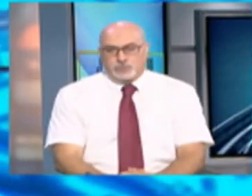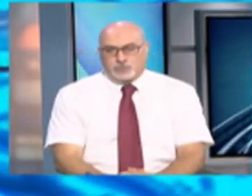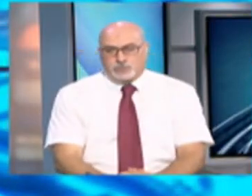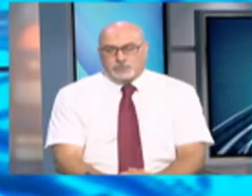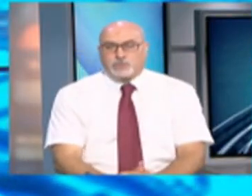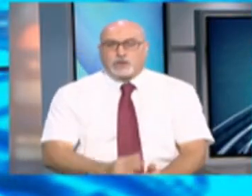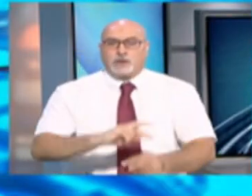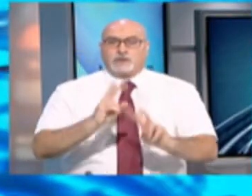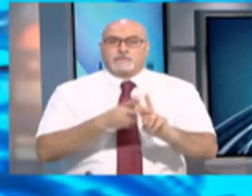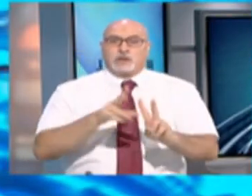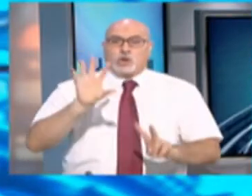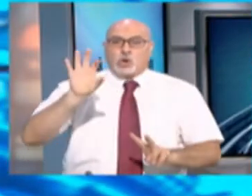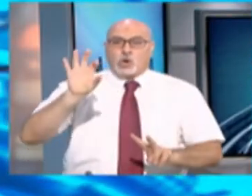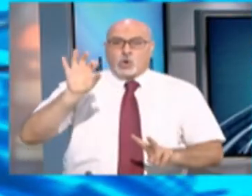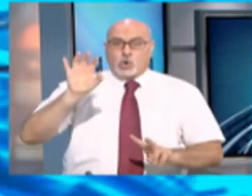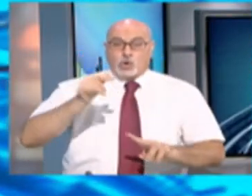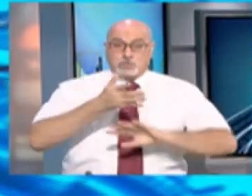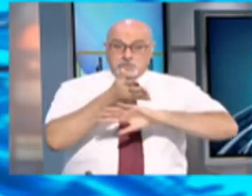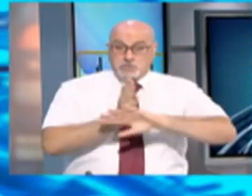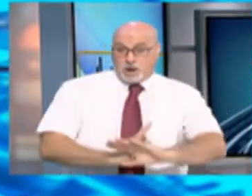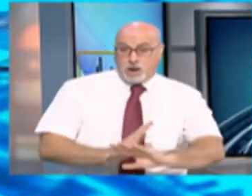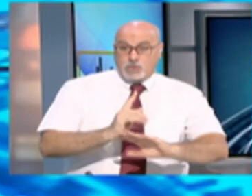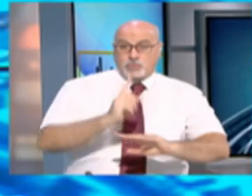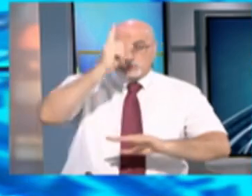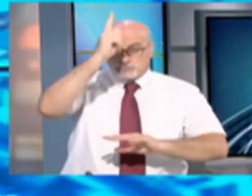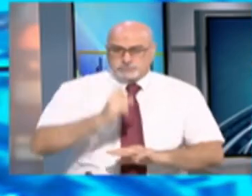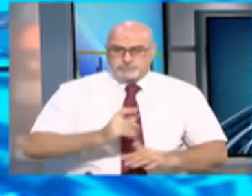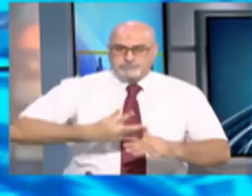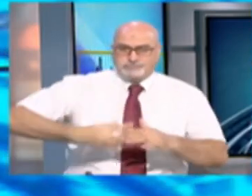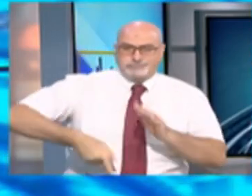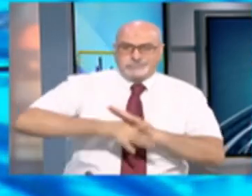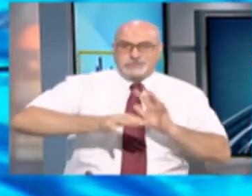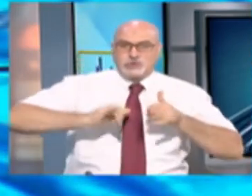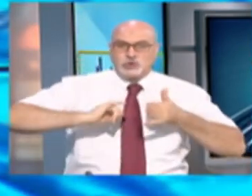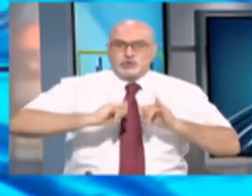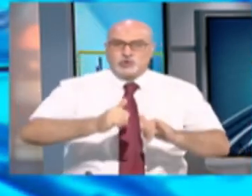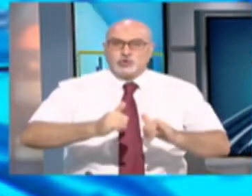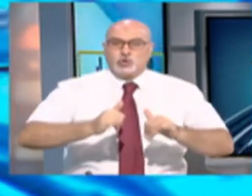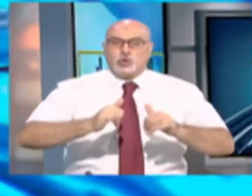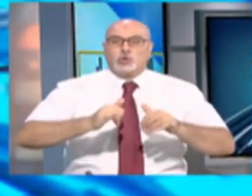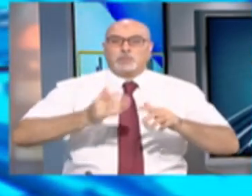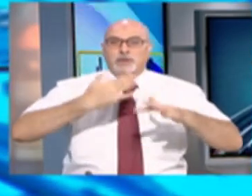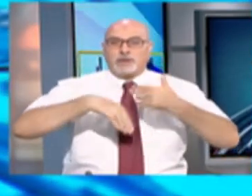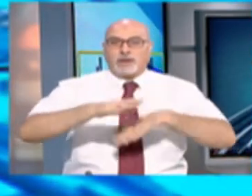الباهية وهران إذن على أتم الاستعداد لانطلاق الحدث الرياضي الذي سيكون الأبرز في حوض المتوسط.